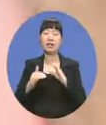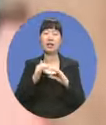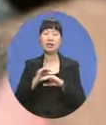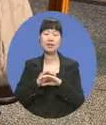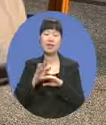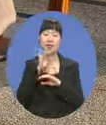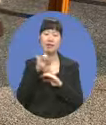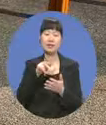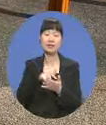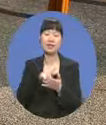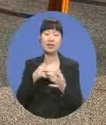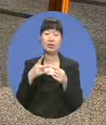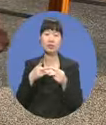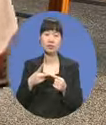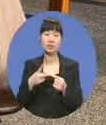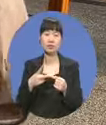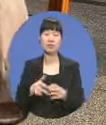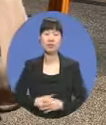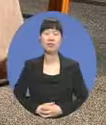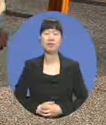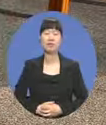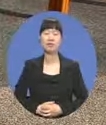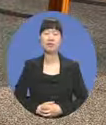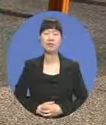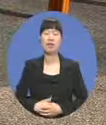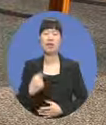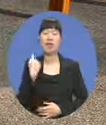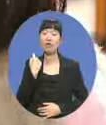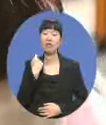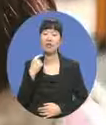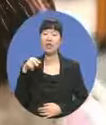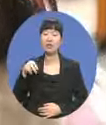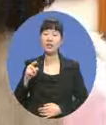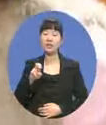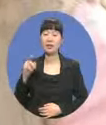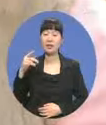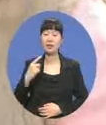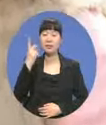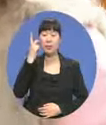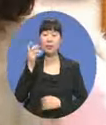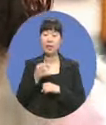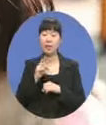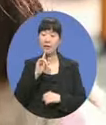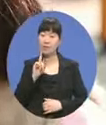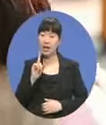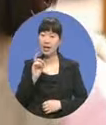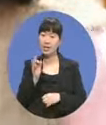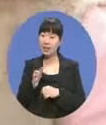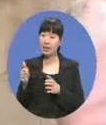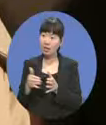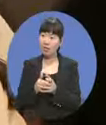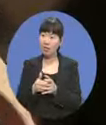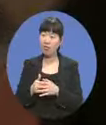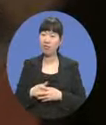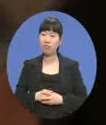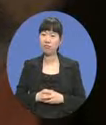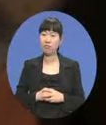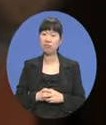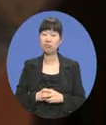의사소통 안 되는 상황 두 번째. 어제 스마트폰 산다더니 샀어?